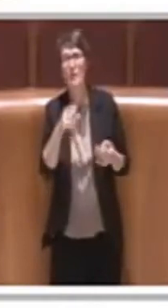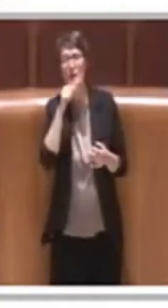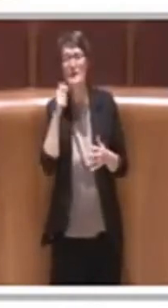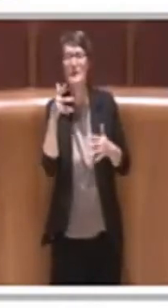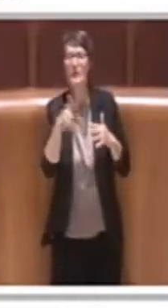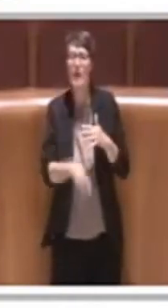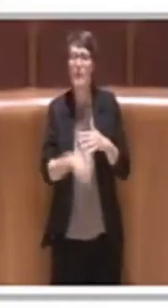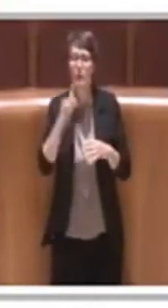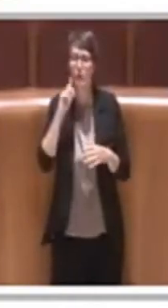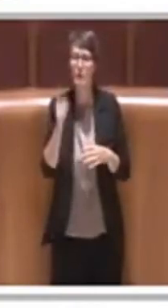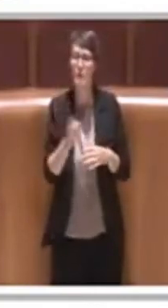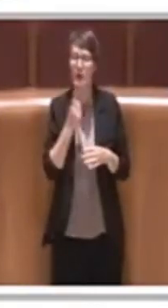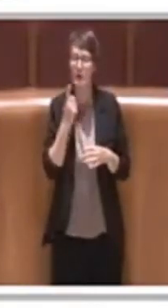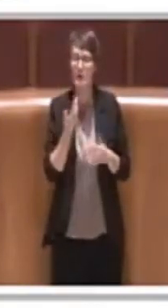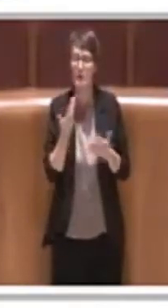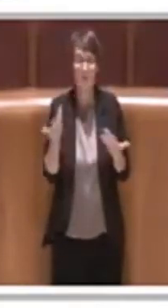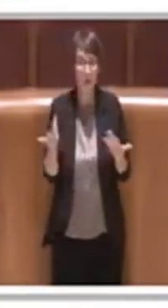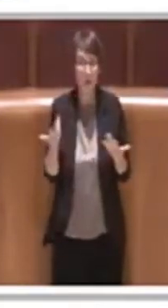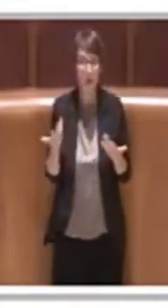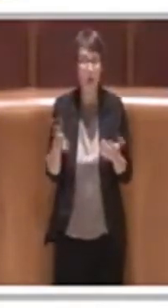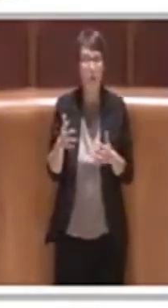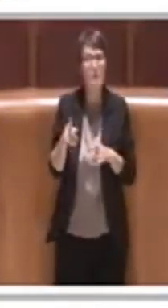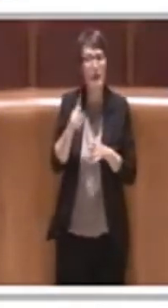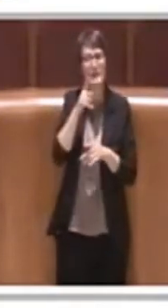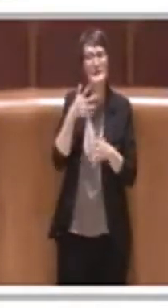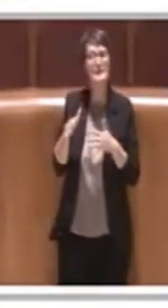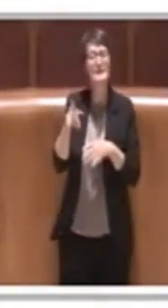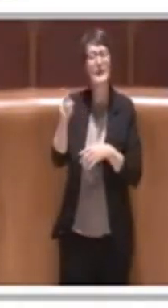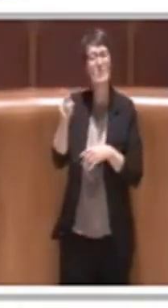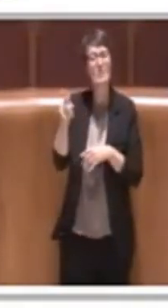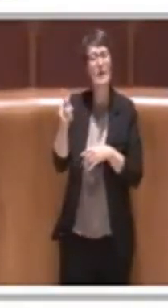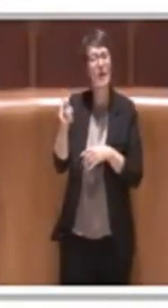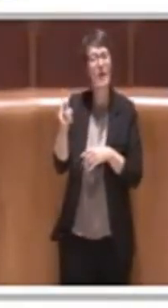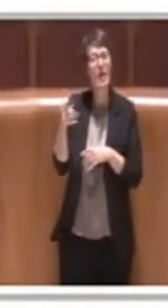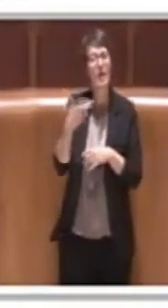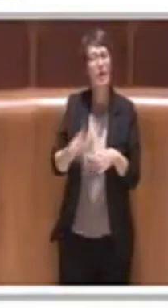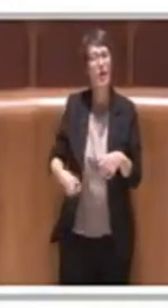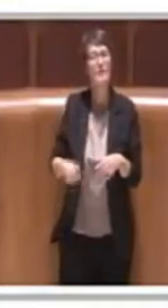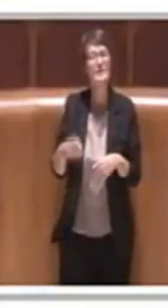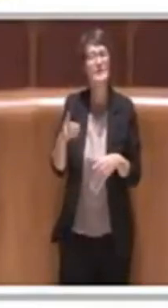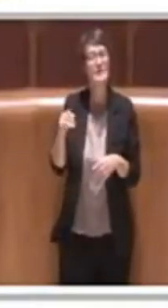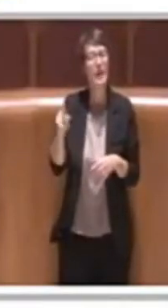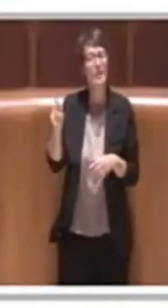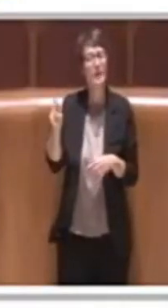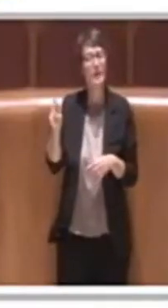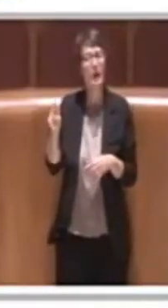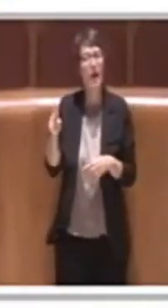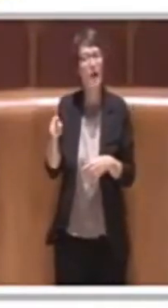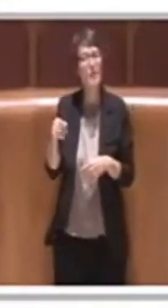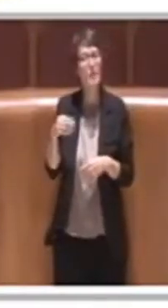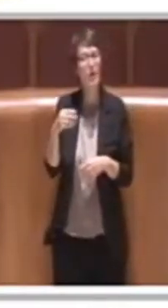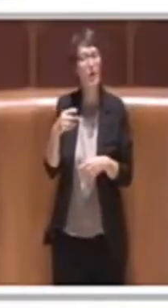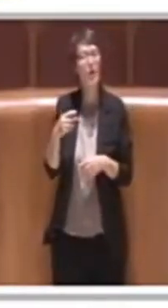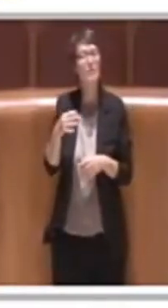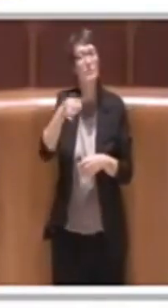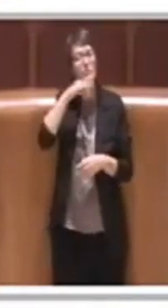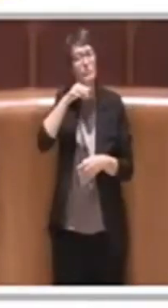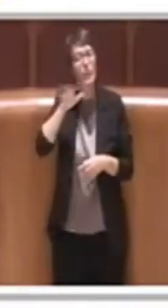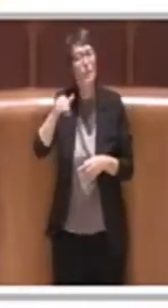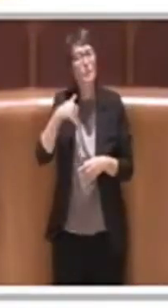ha anche dichiarato Fratelli d'Italia. Probabilmente il consigliere De Priamo ha anche contribuito a convincere qualche consigliere